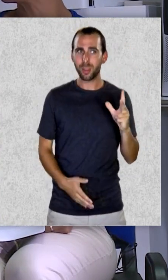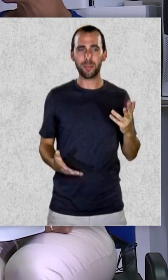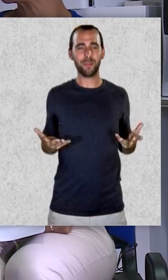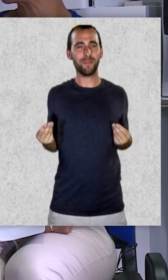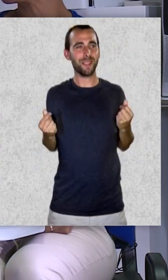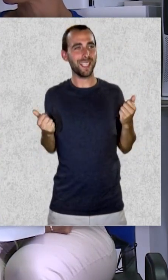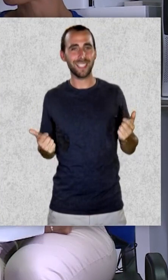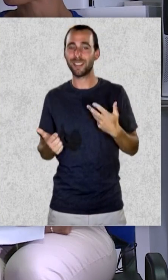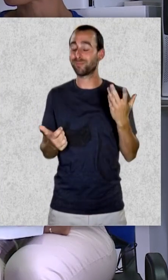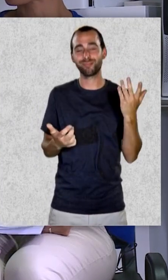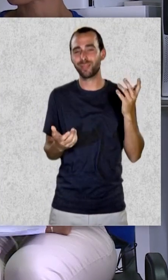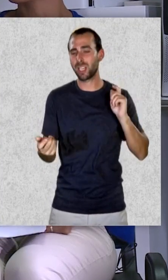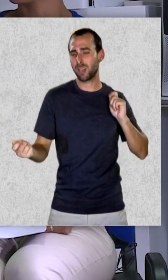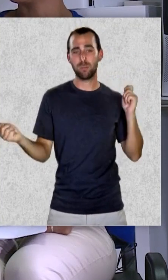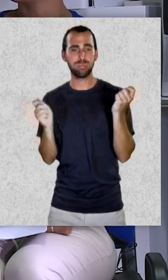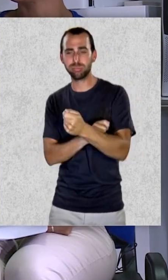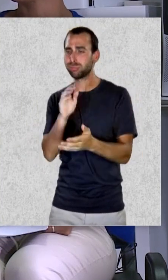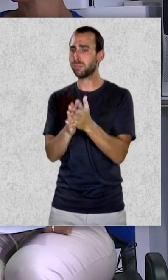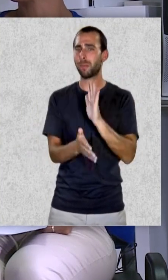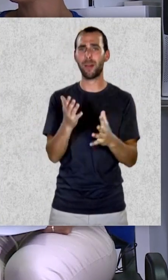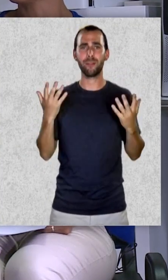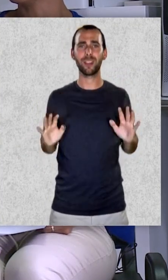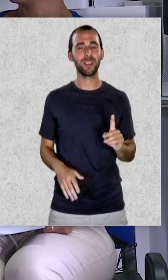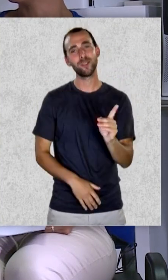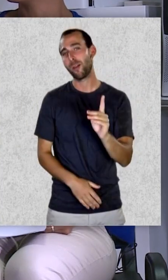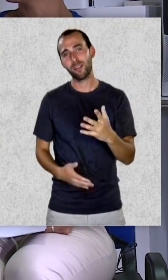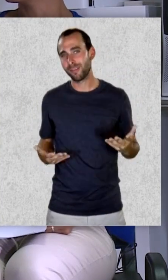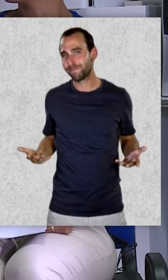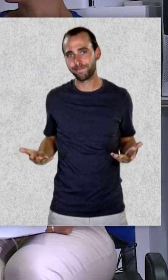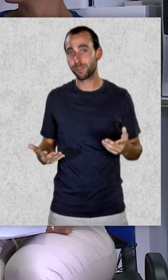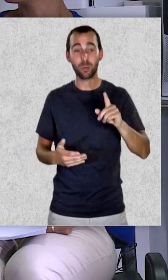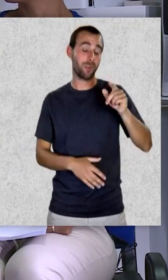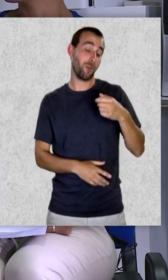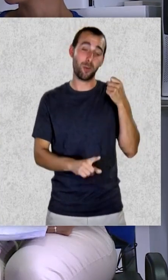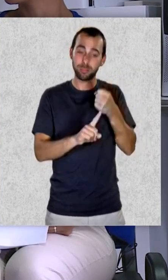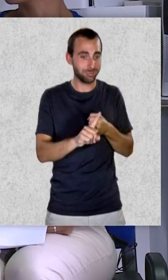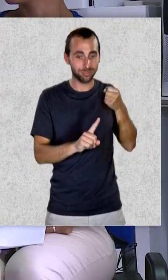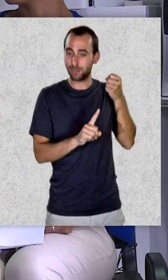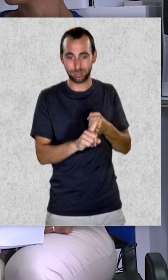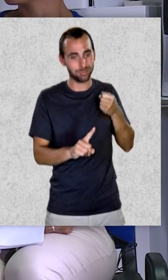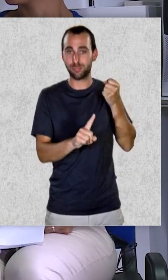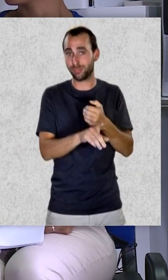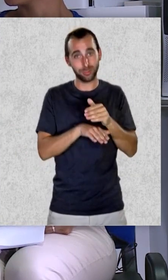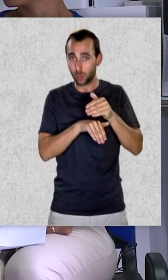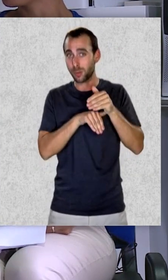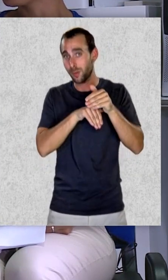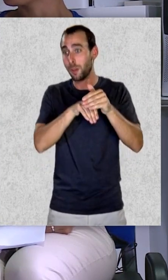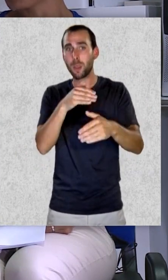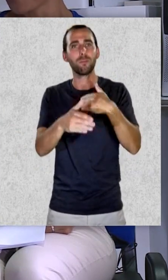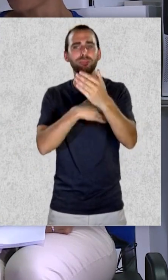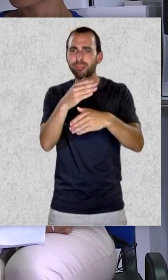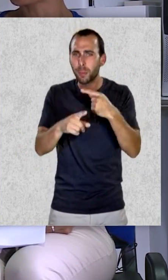les choses ne se font pas comme ça. Et puis, il faut qu'on persévère. On va bien y